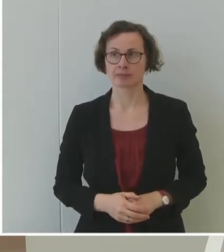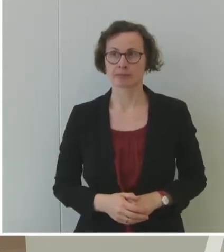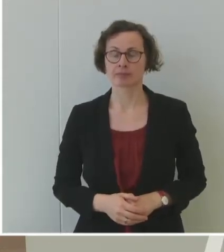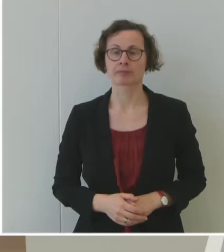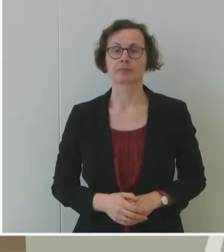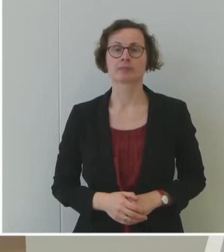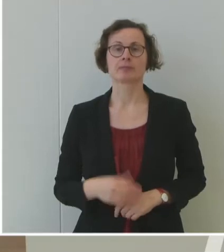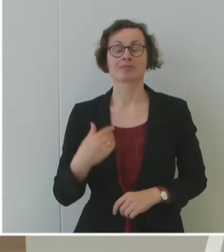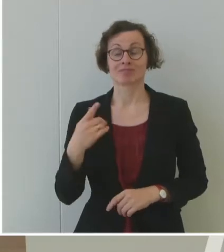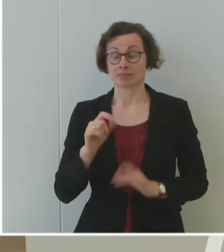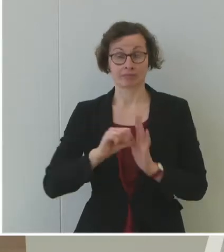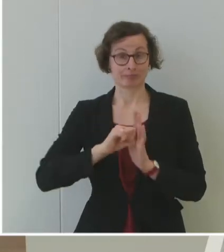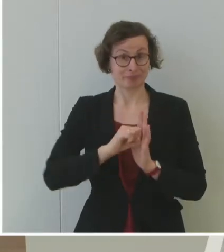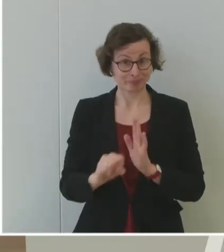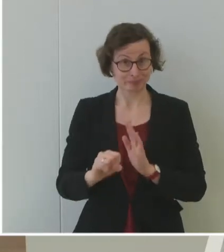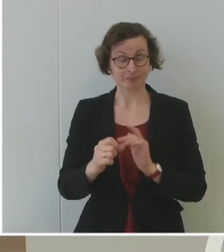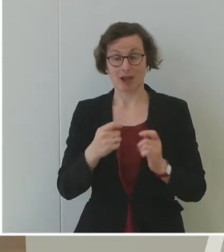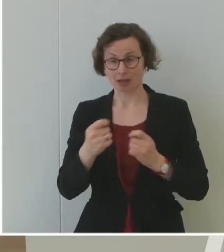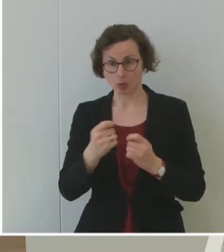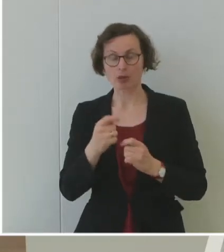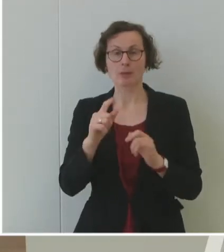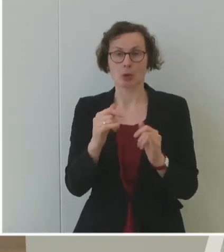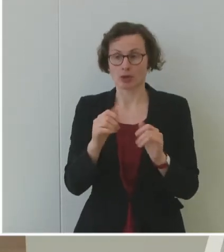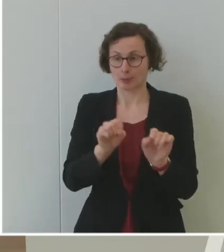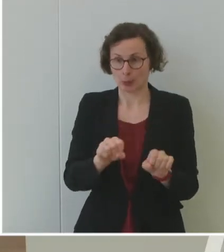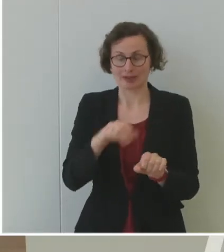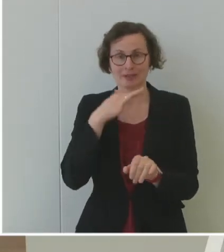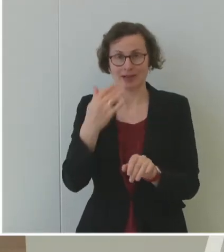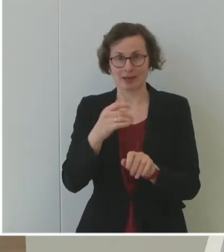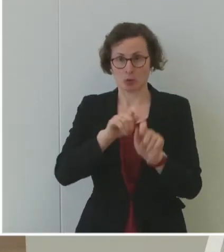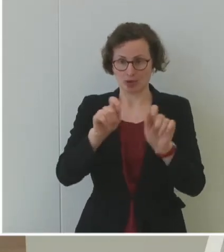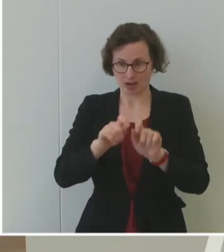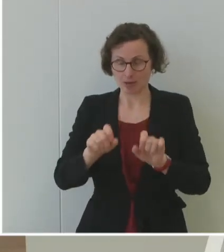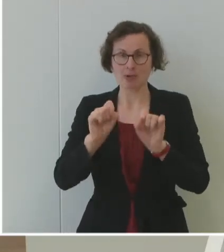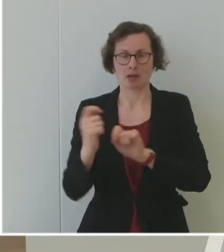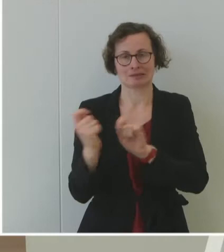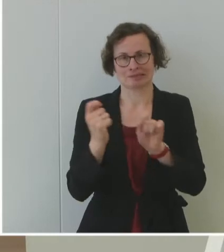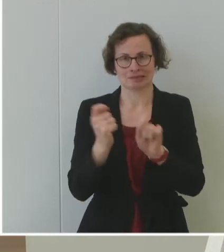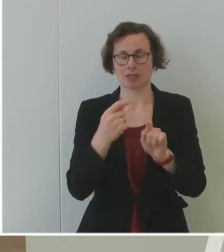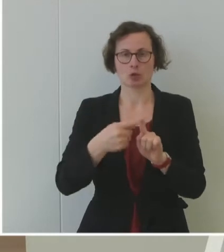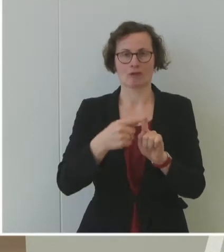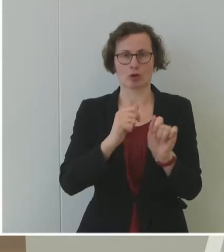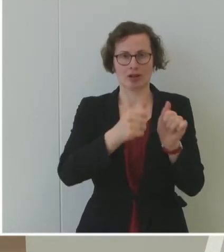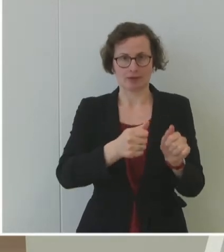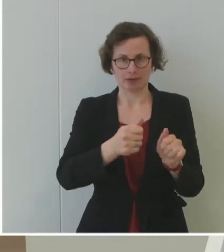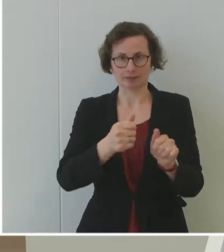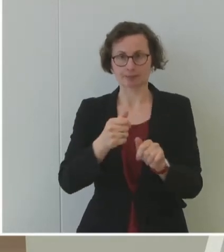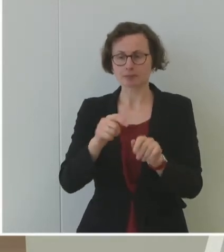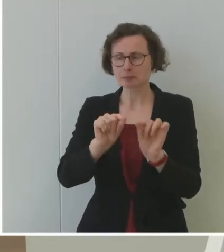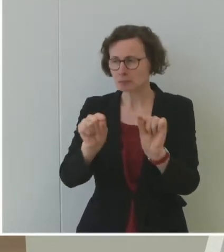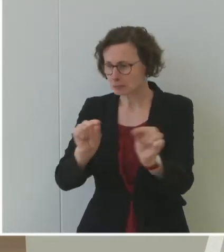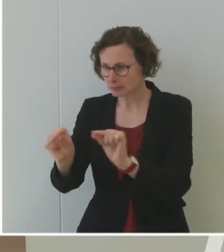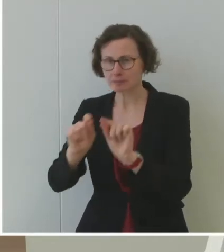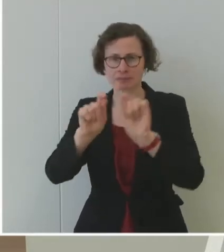Dafür, dass sie schnell gehandelt haben, sodass wirklich viele Unternehmen von den Soforthilfen profitieren können. Für die kleinteilige brandenburgische Wirtschaft ist